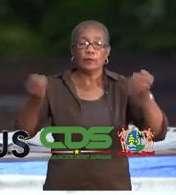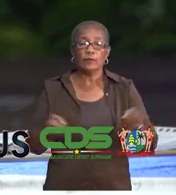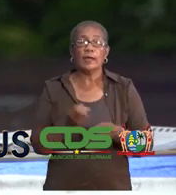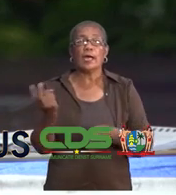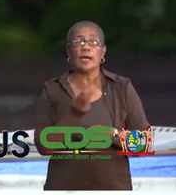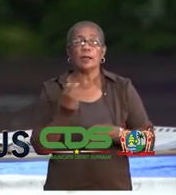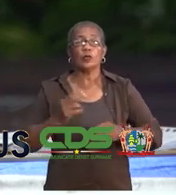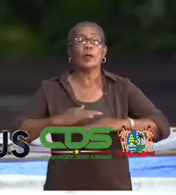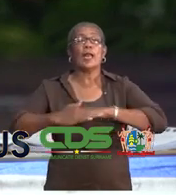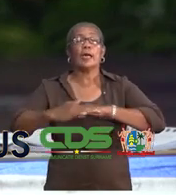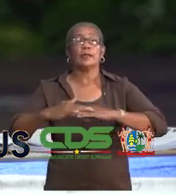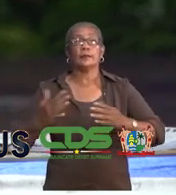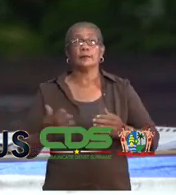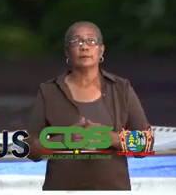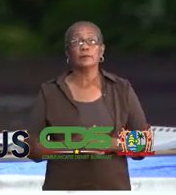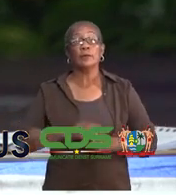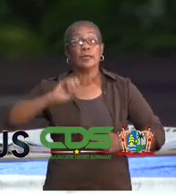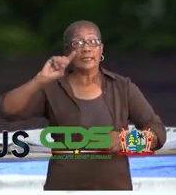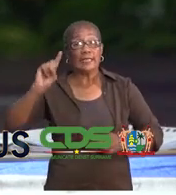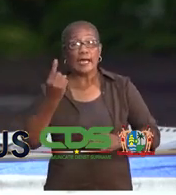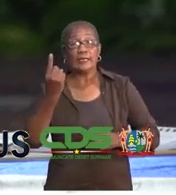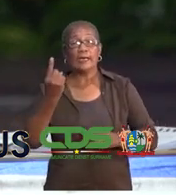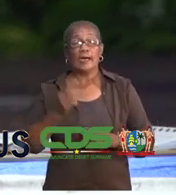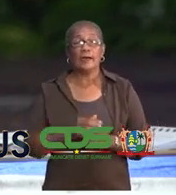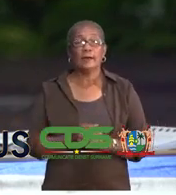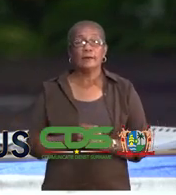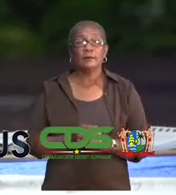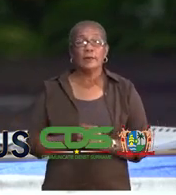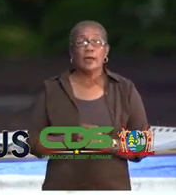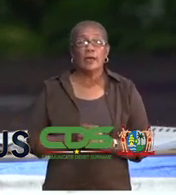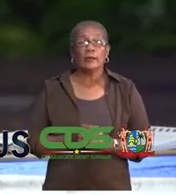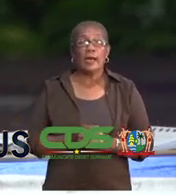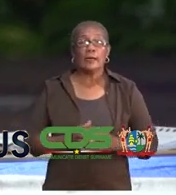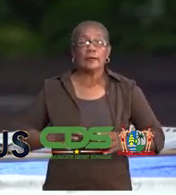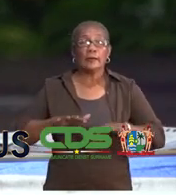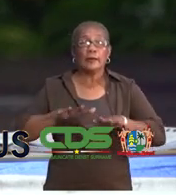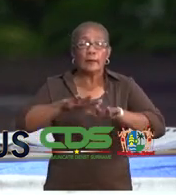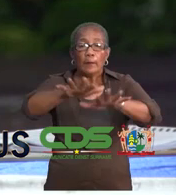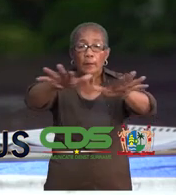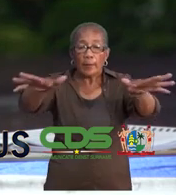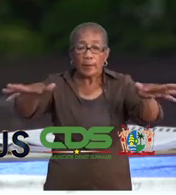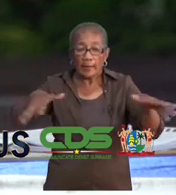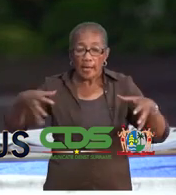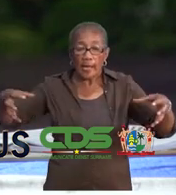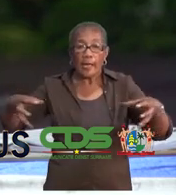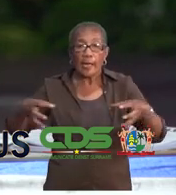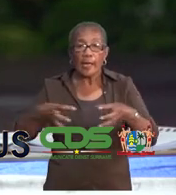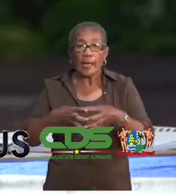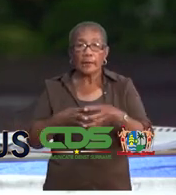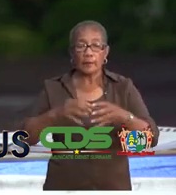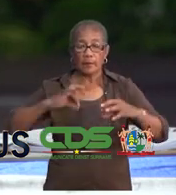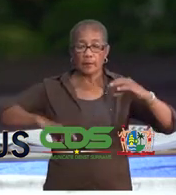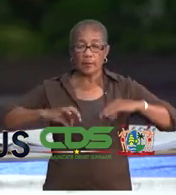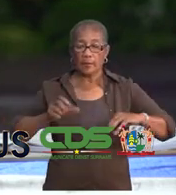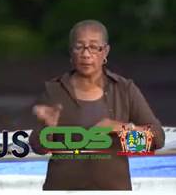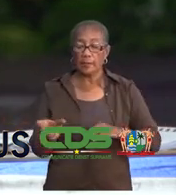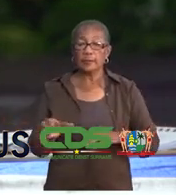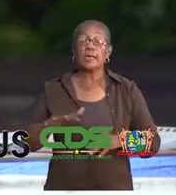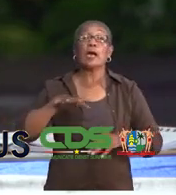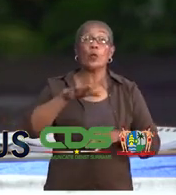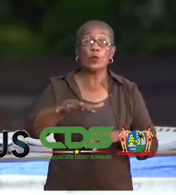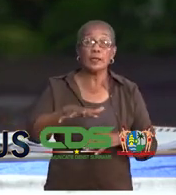landen erbij. Daarna zal er een plenaire sessie zijn waarbij alle ministers aanwezig zullen zijn,